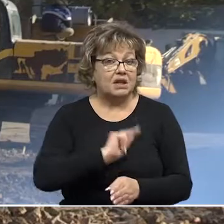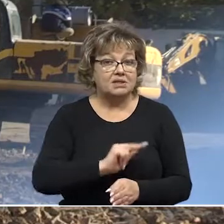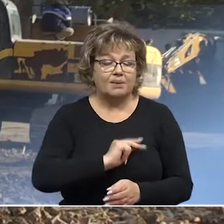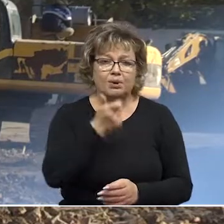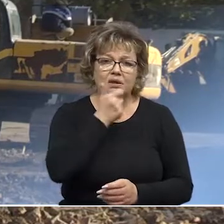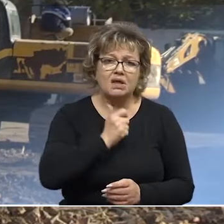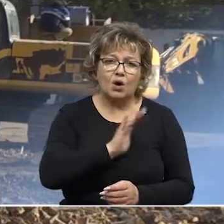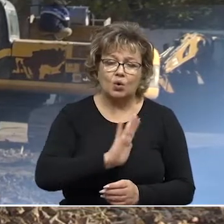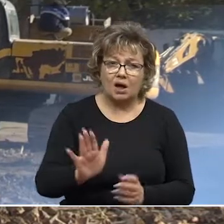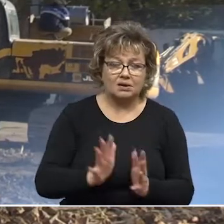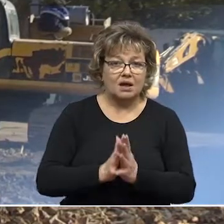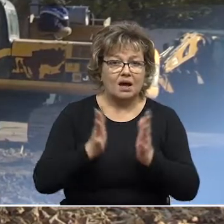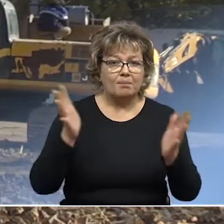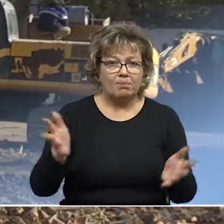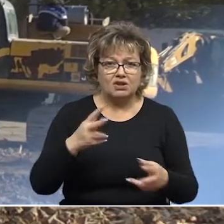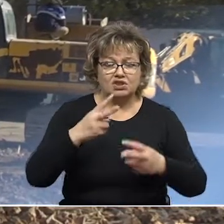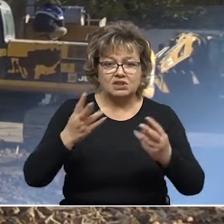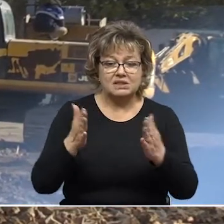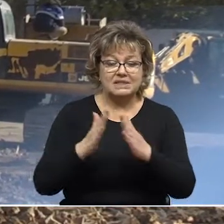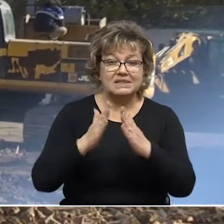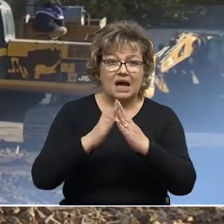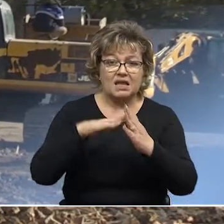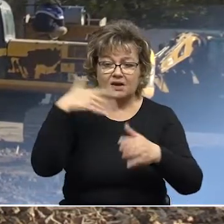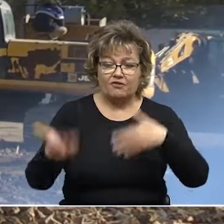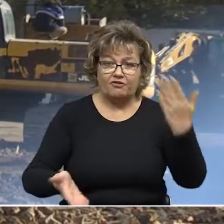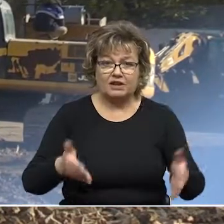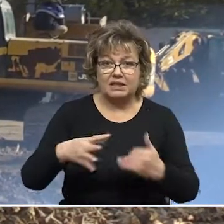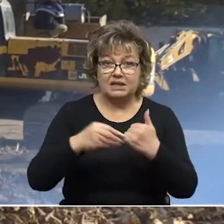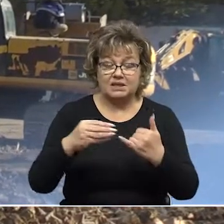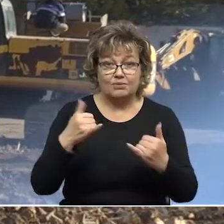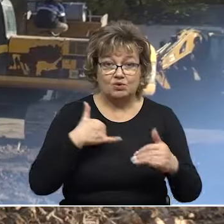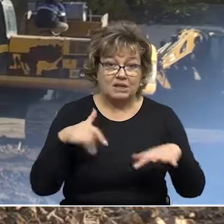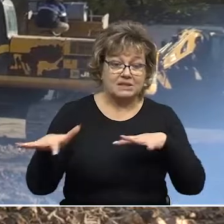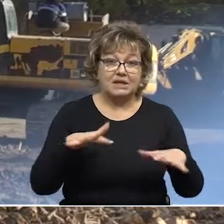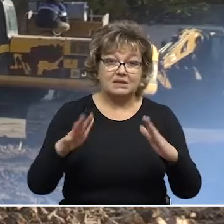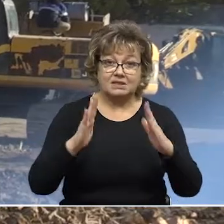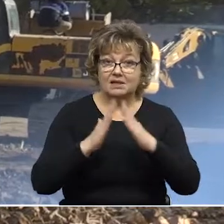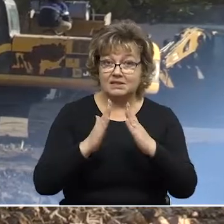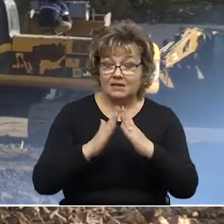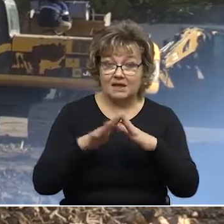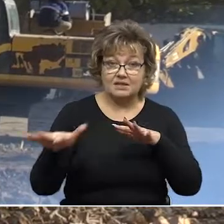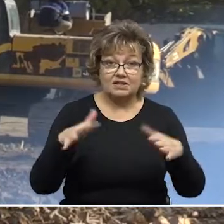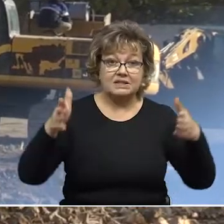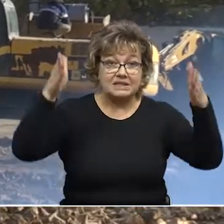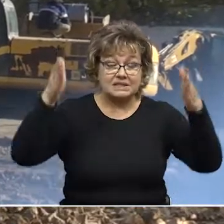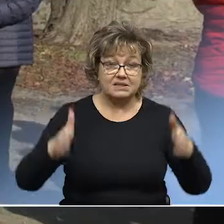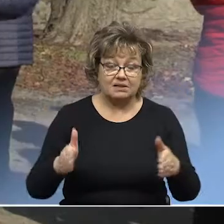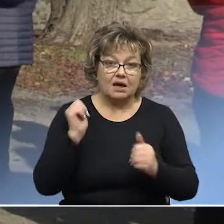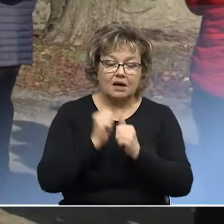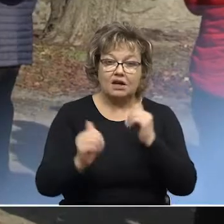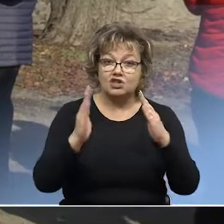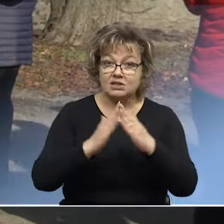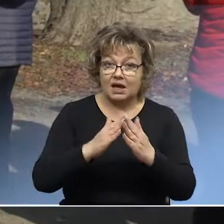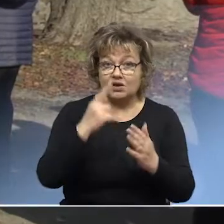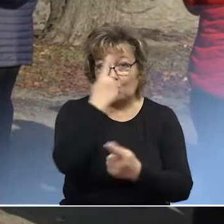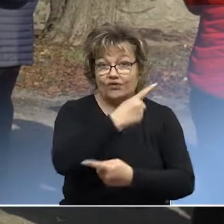работы неаккуратно. Большие фрагменты зданий падали прямо на землю. Из-за этого у нас сотрясались здания, сотряслись стены. На каждое